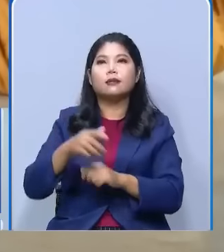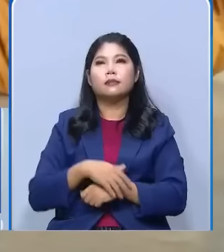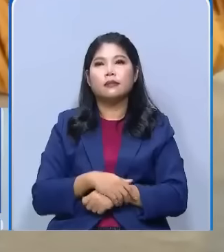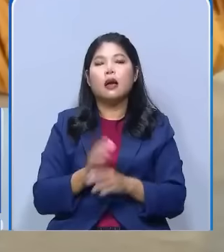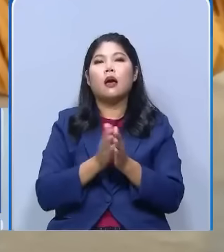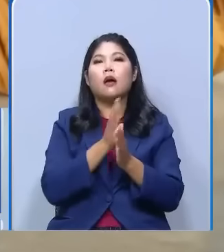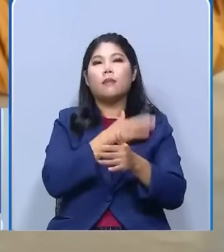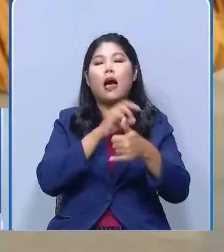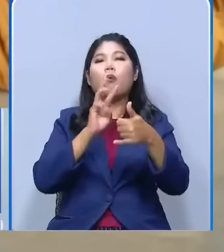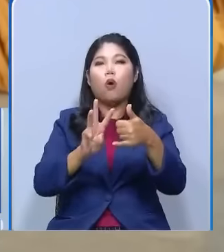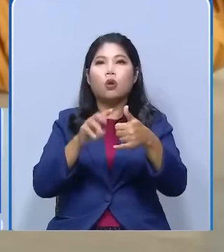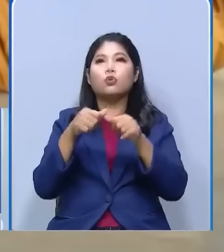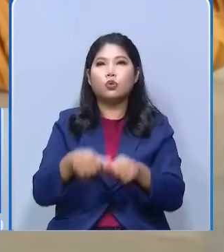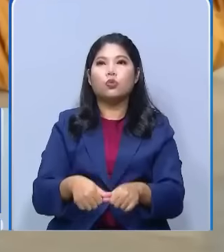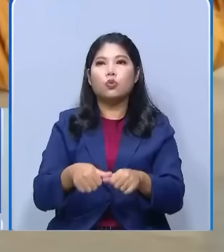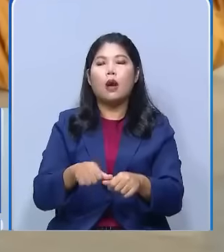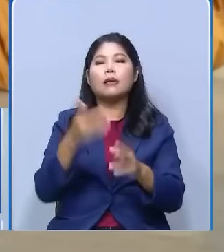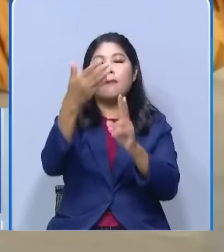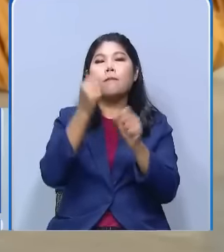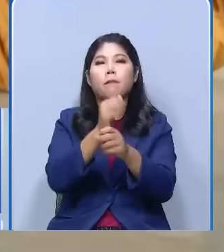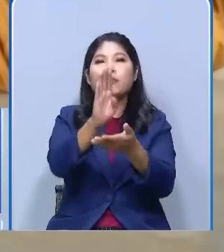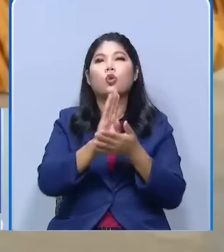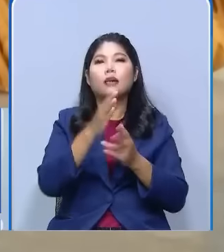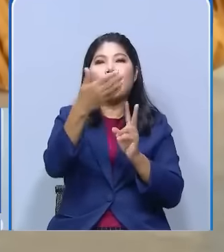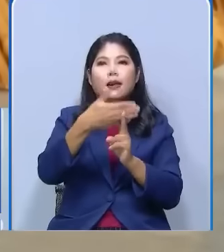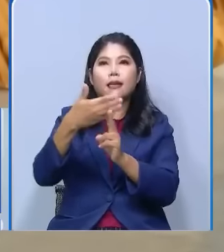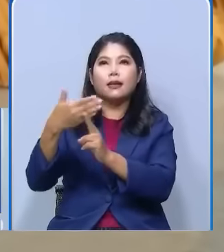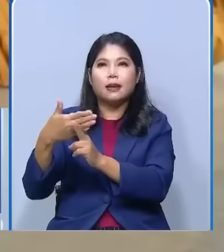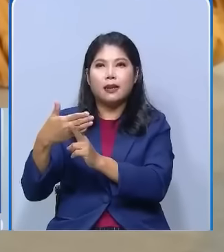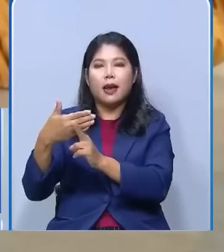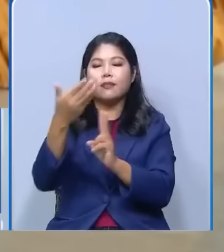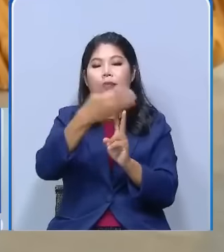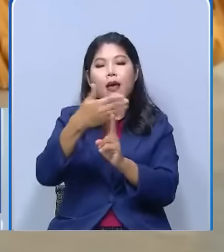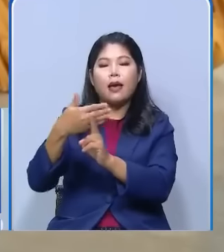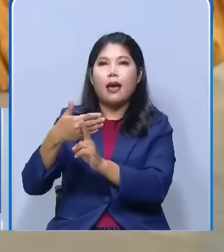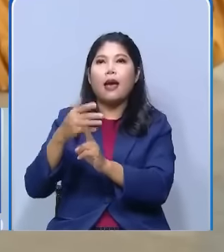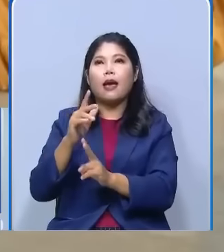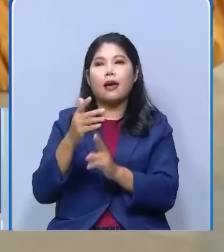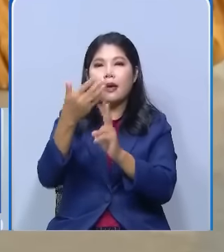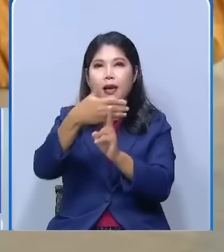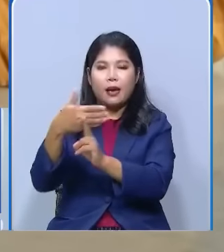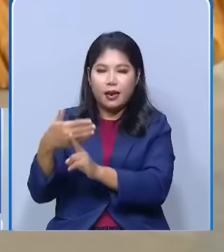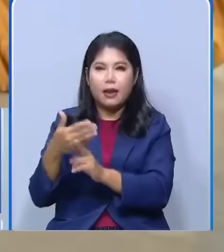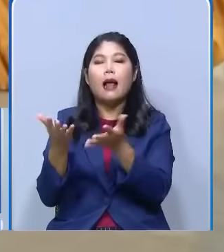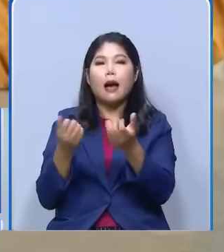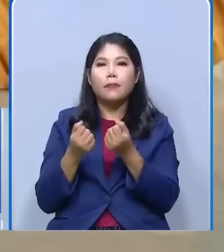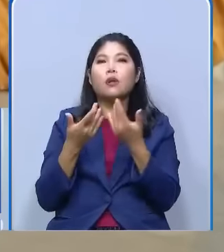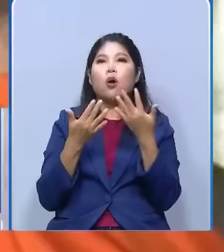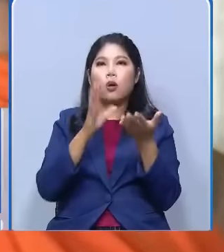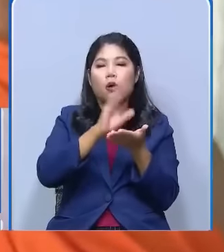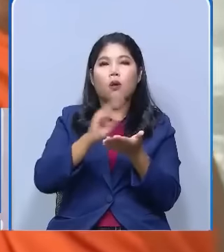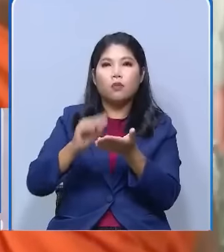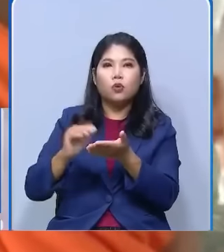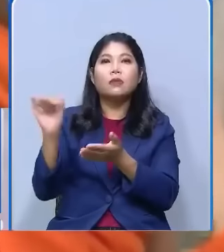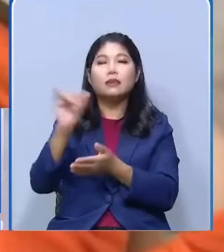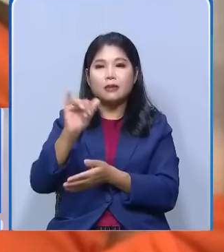เมธีที่ยังอยู่ที่ญี่ปุ่นเพื่อรับกฐินไงตามหลักปฏิบัติทางพระพุทธศาสนาโดยล่าสุดยังไม่มีข้อมูลนะคะว่